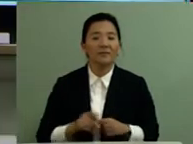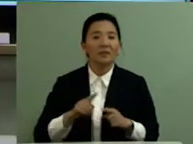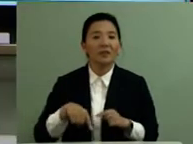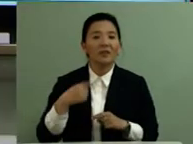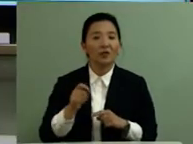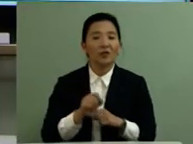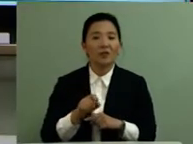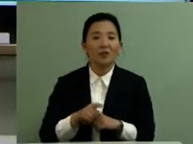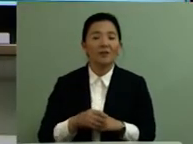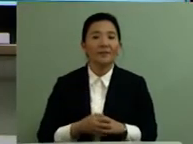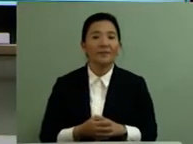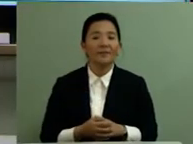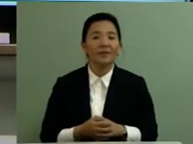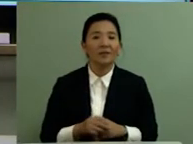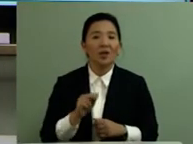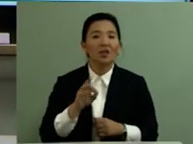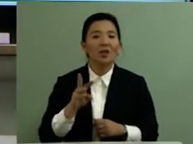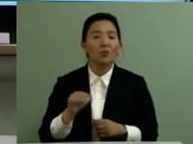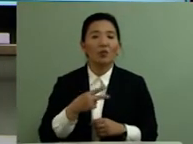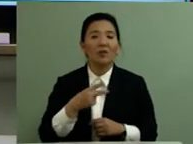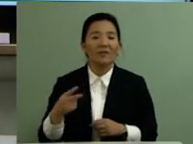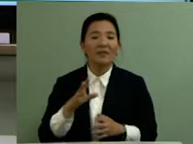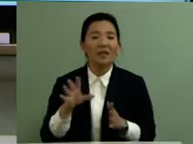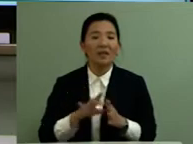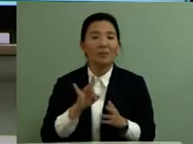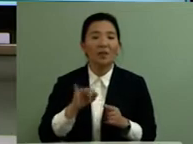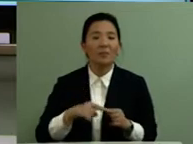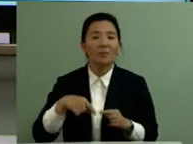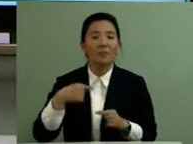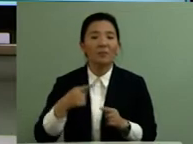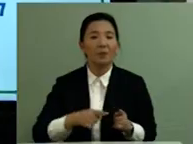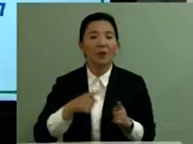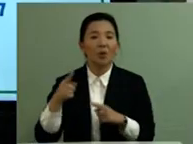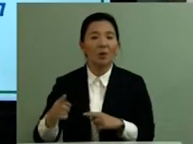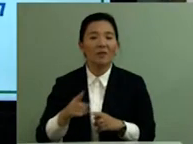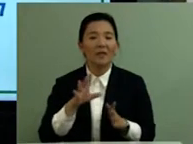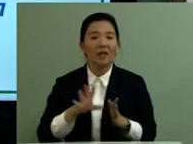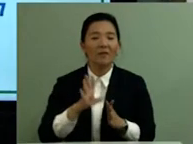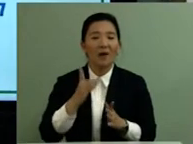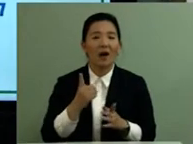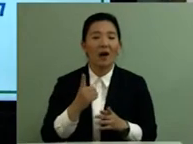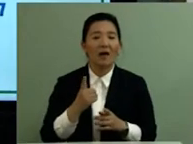Следующая задача. Чему равен заряд при переносе этого заряда в однородном